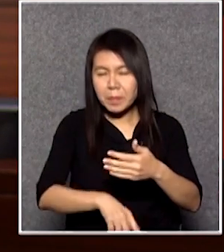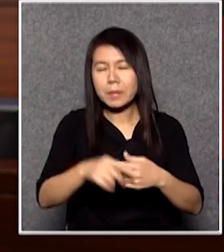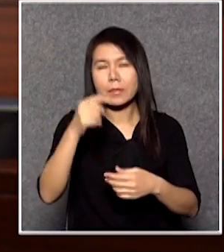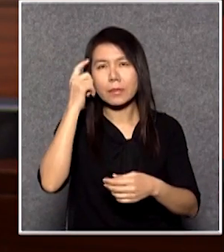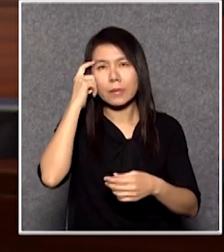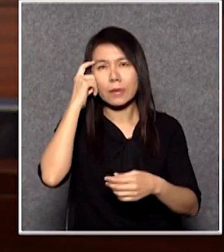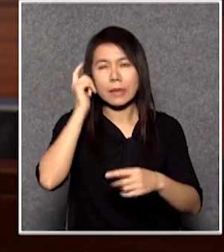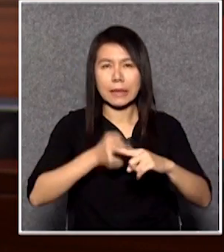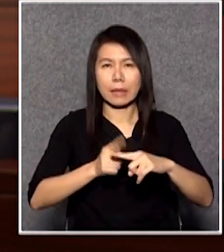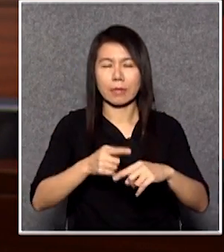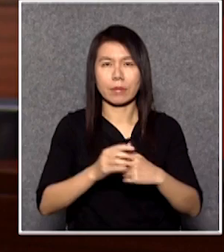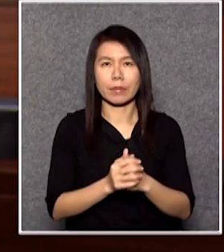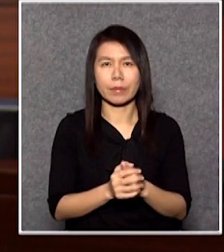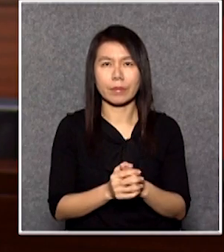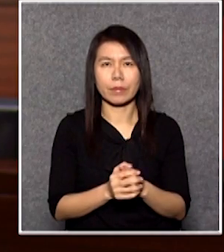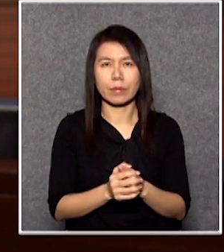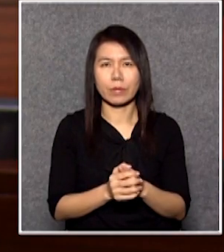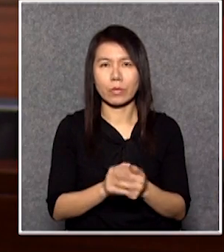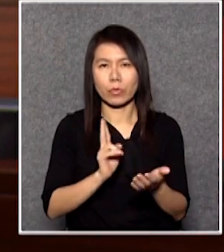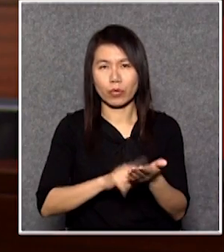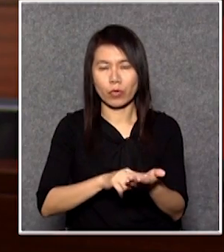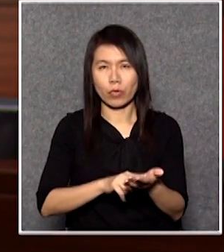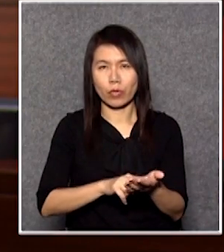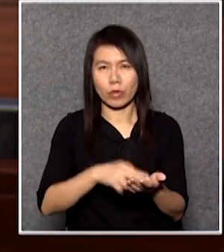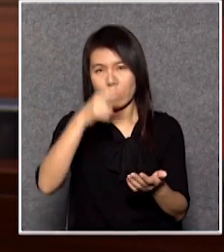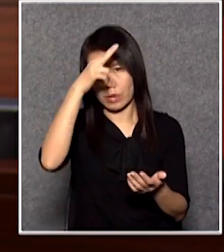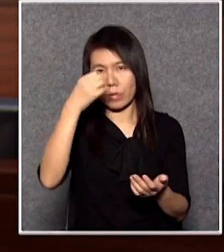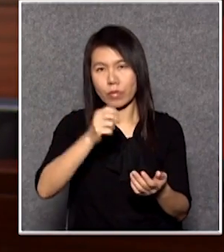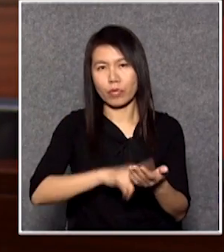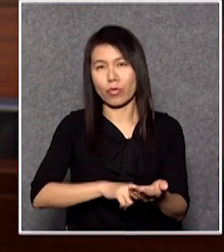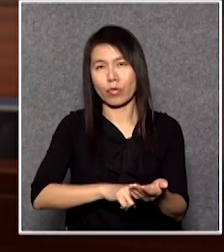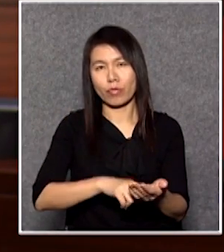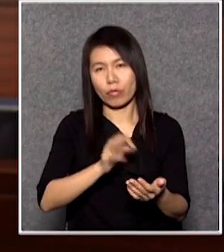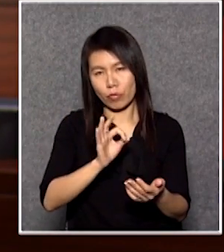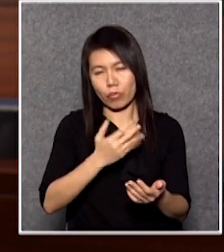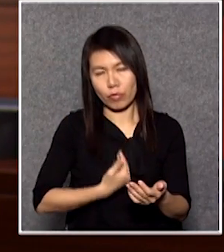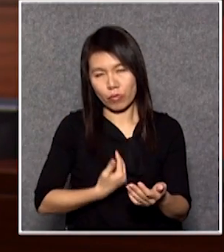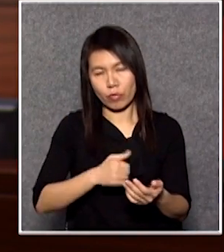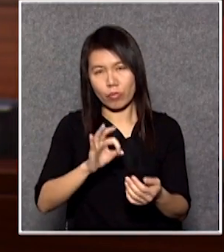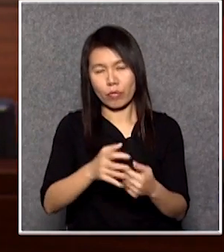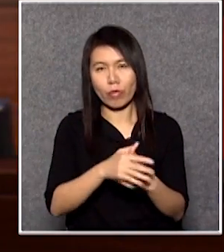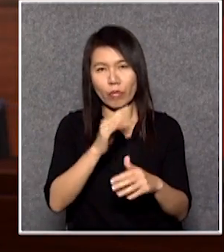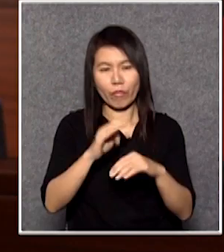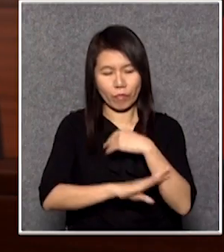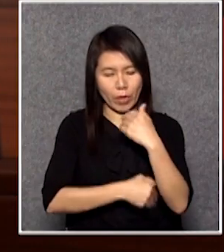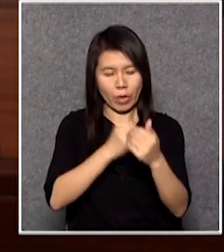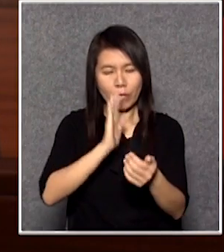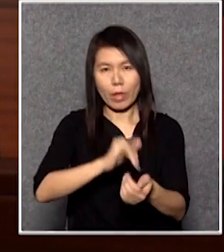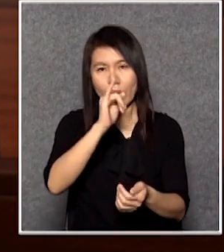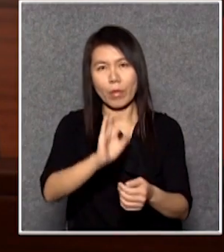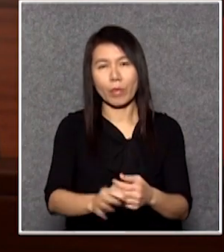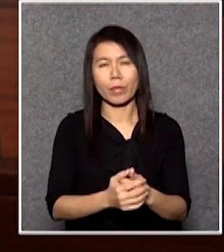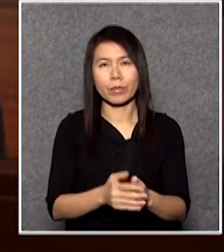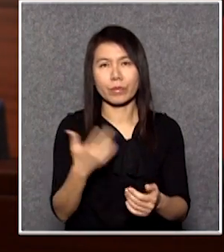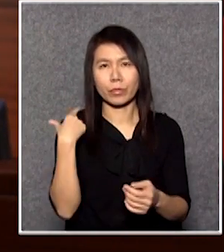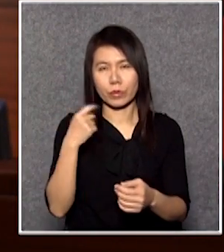過中的真實而相信特首的誠信是沒有問題，或者他沒有觸犯法律事實上最近星